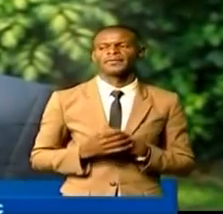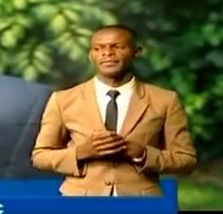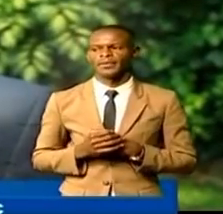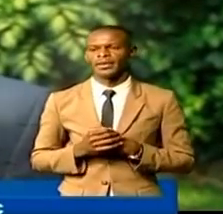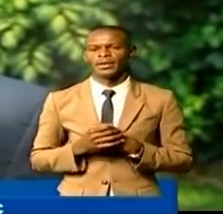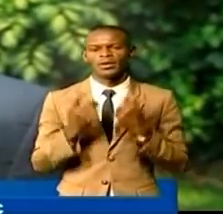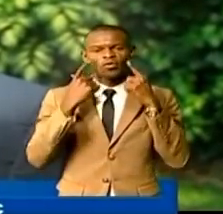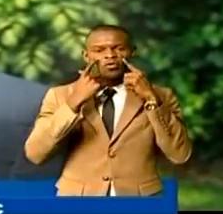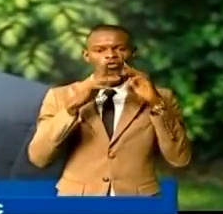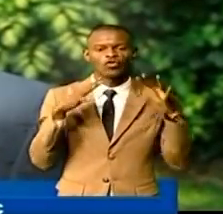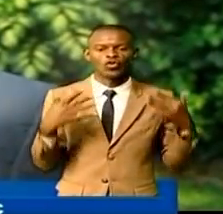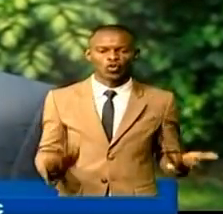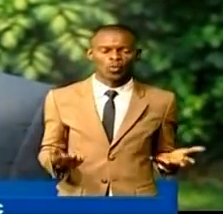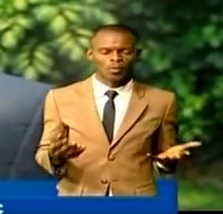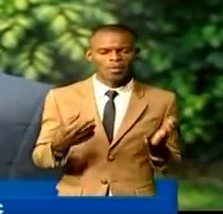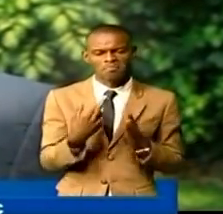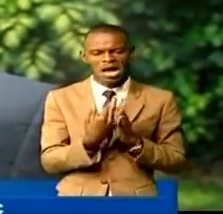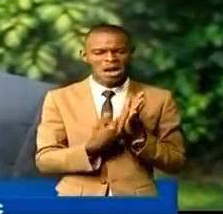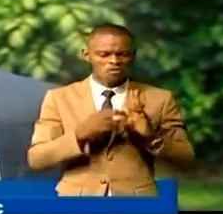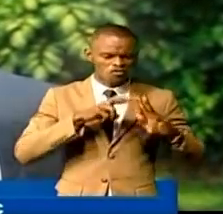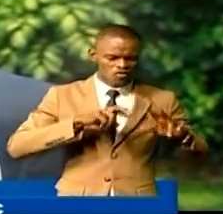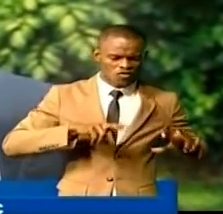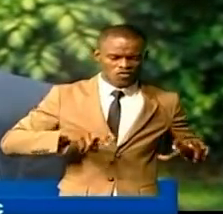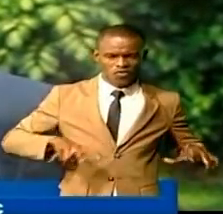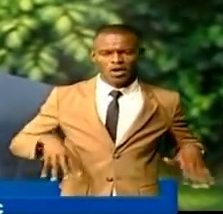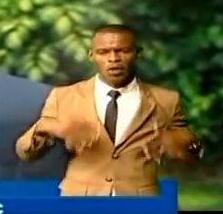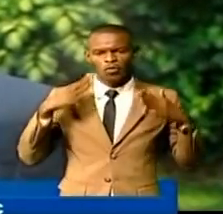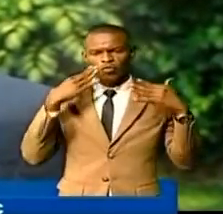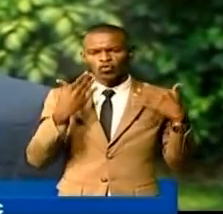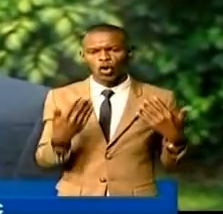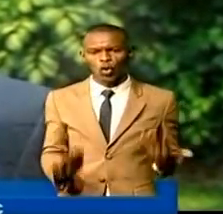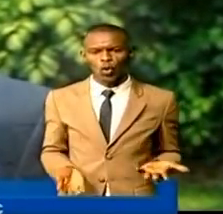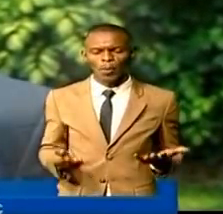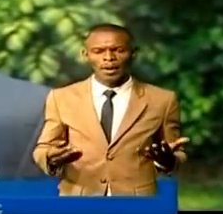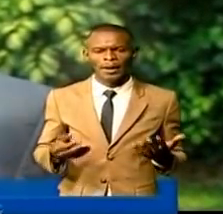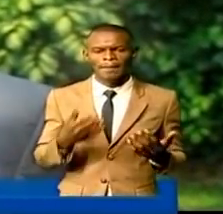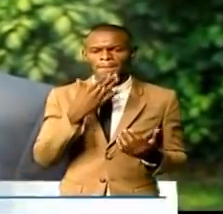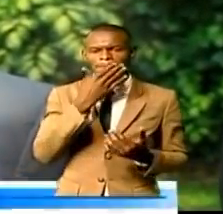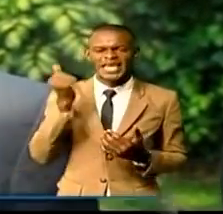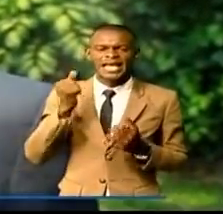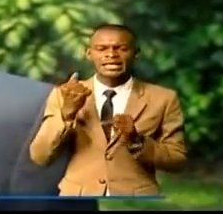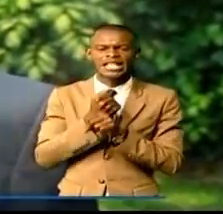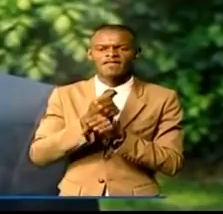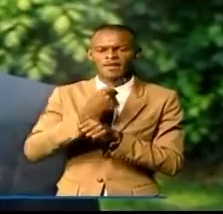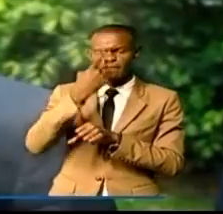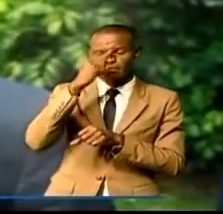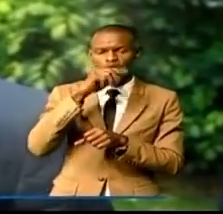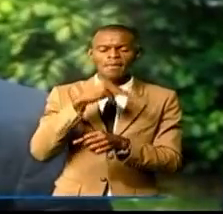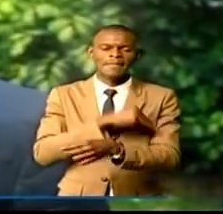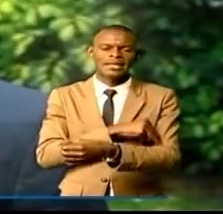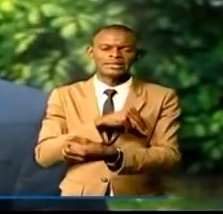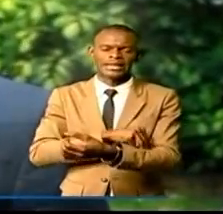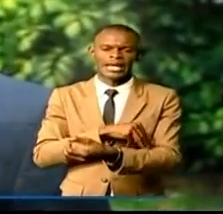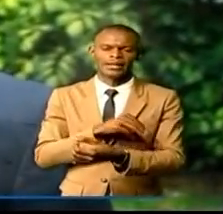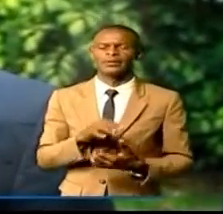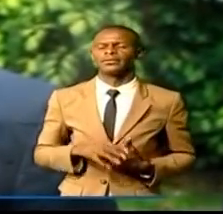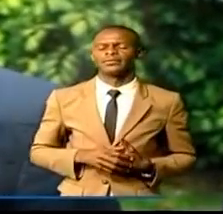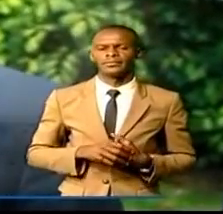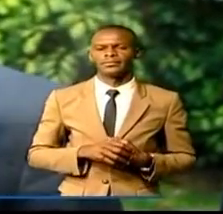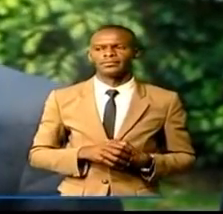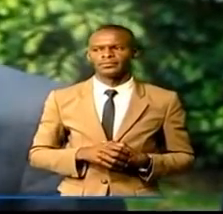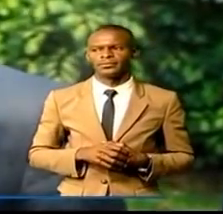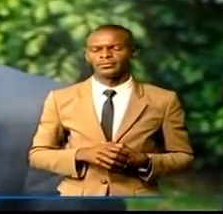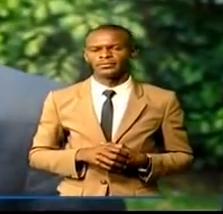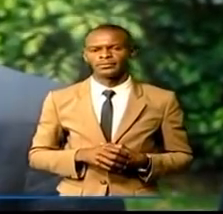des membres réunis et faire les points sur les futures ambitions de la structure. Et donc la structure est entrée